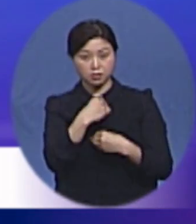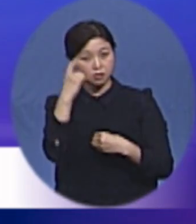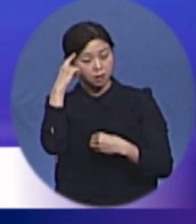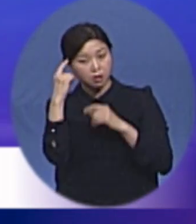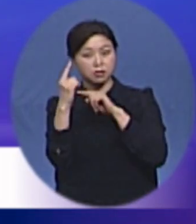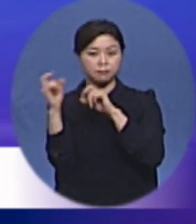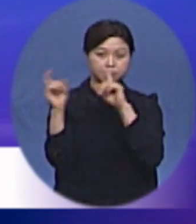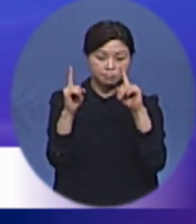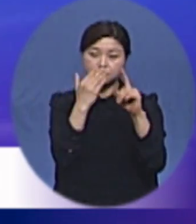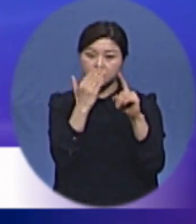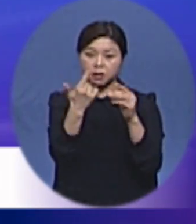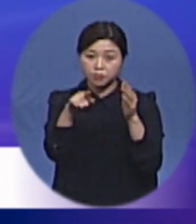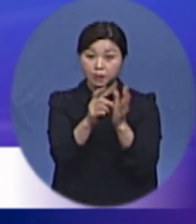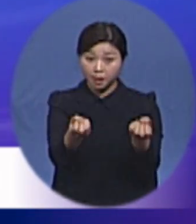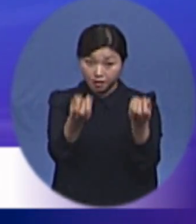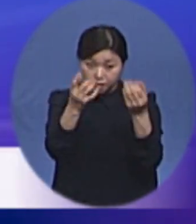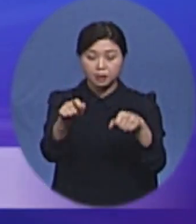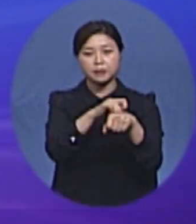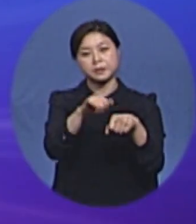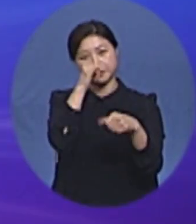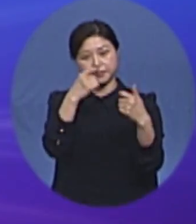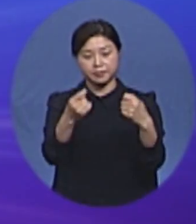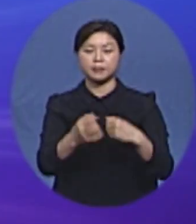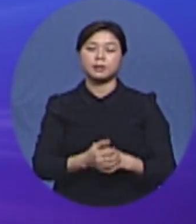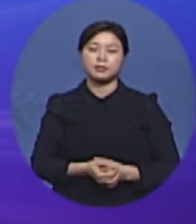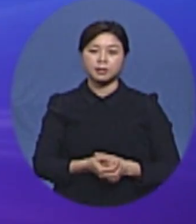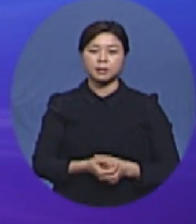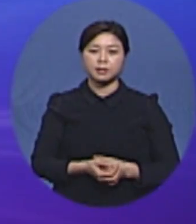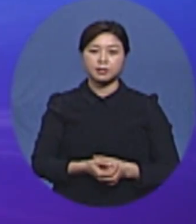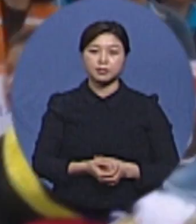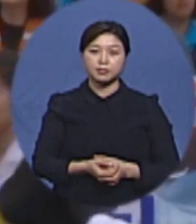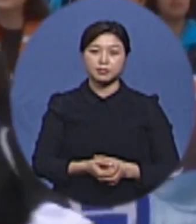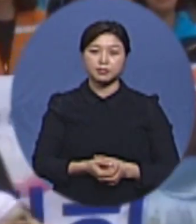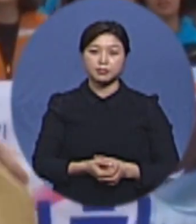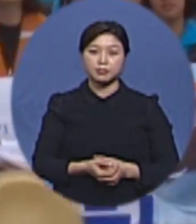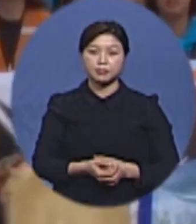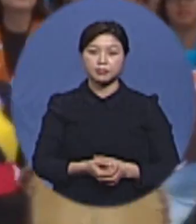위한 특별한 행사가 열렸습니다. 김수영 기자입니다.